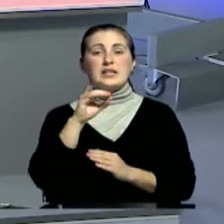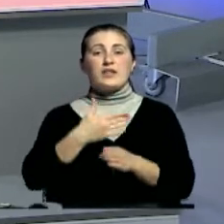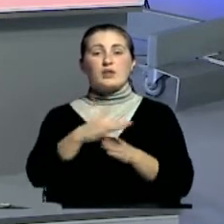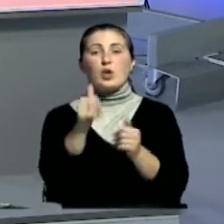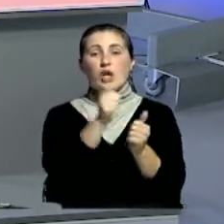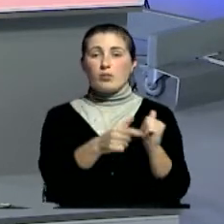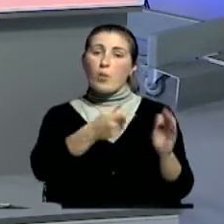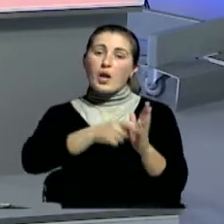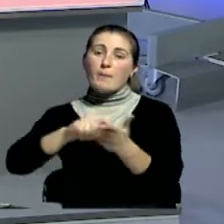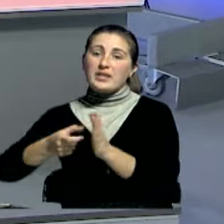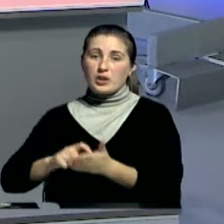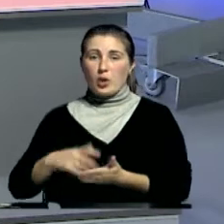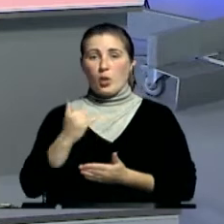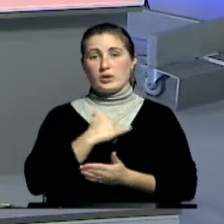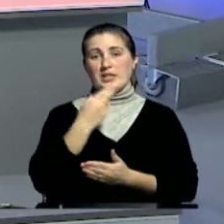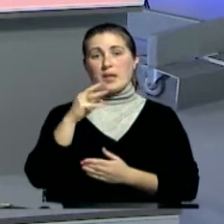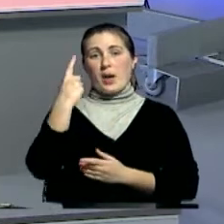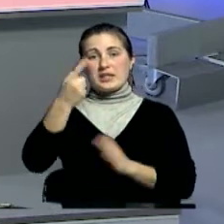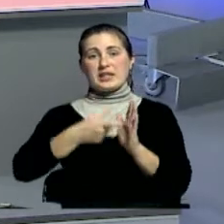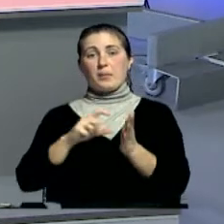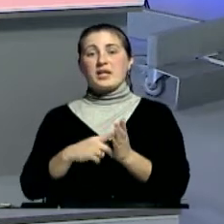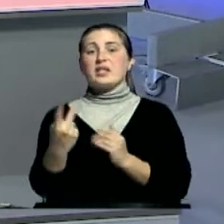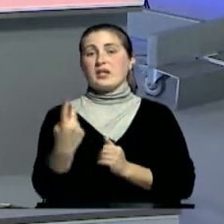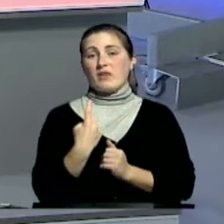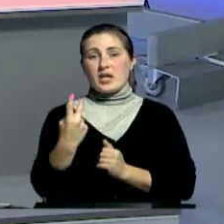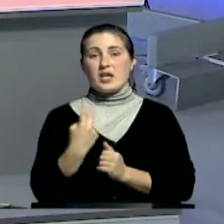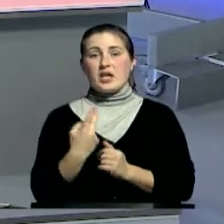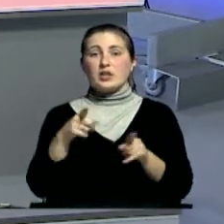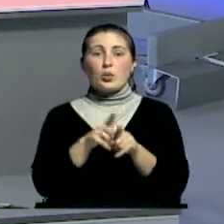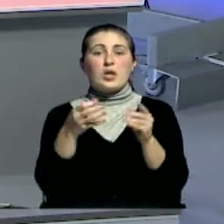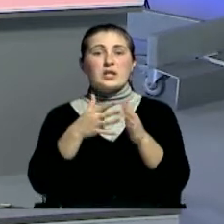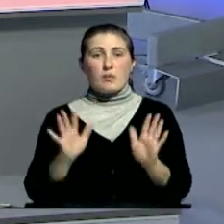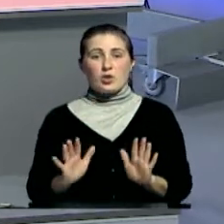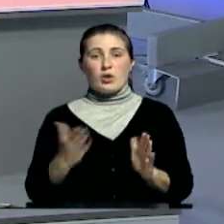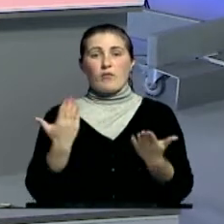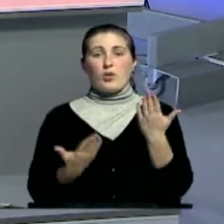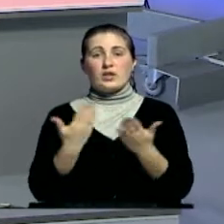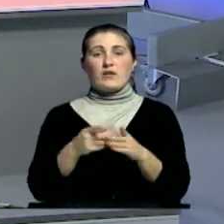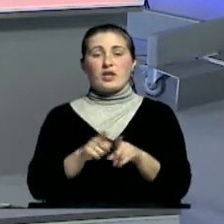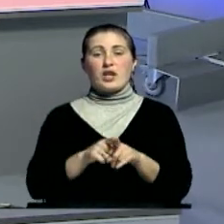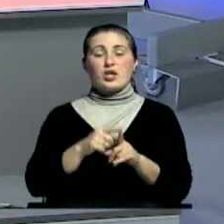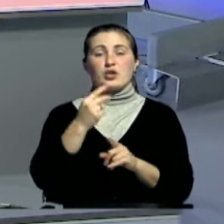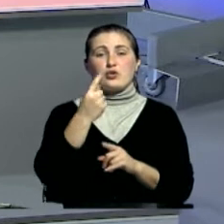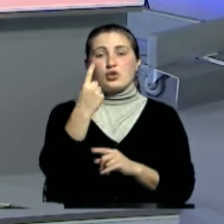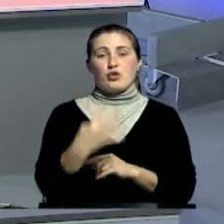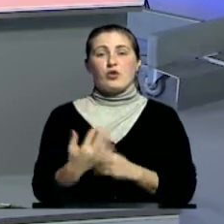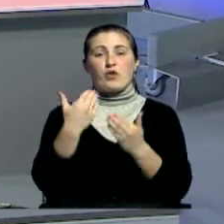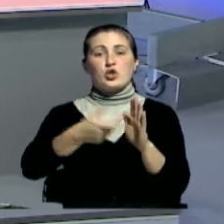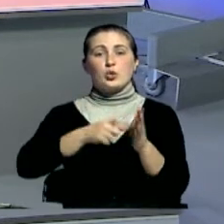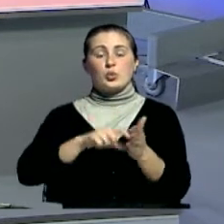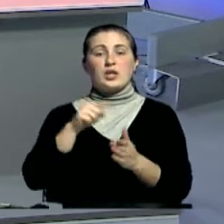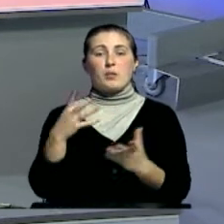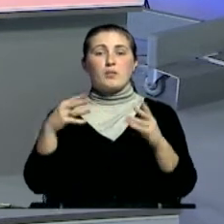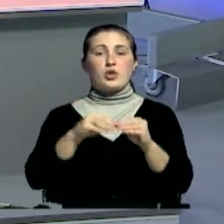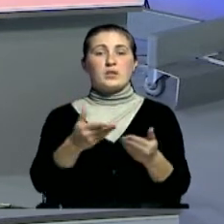по кабинету, а у нас с Цековым один кабинет на двоих. Причем, вот, знаете, такой небольшой, вот как, вот, наверное, четверть вашей студии. Там помещаемся